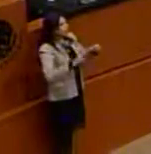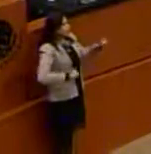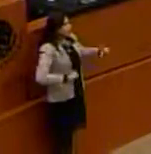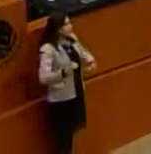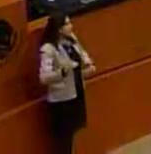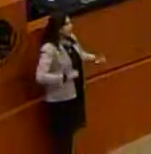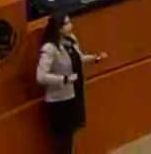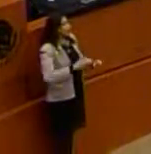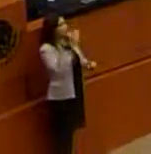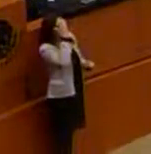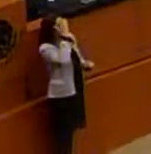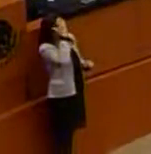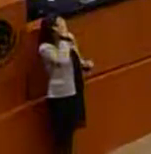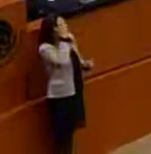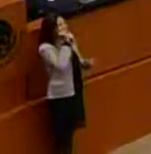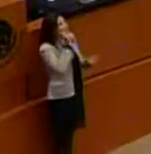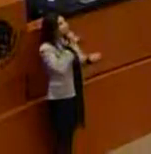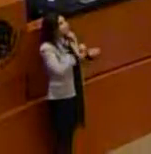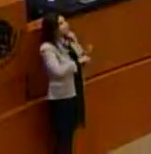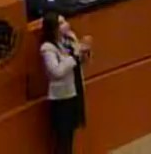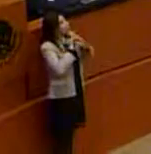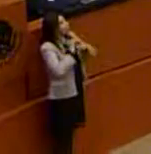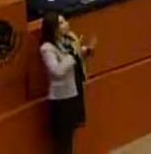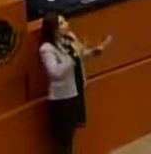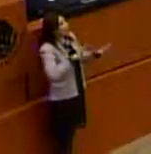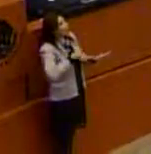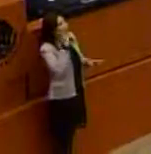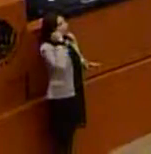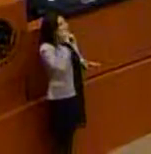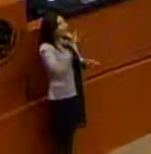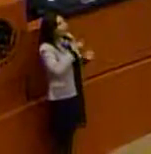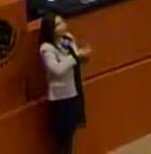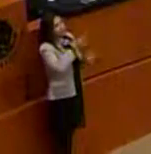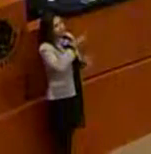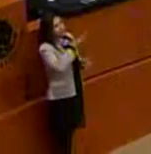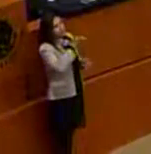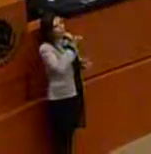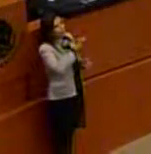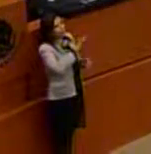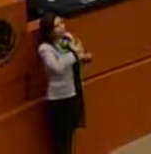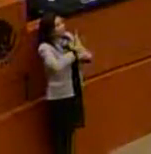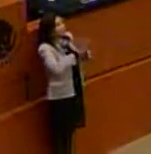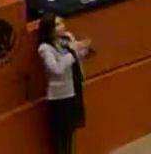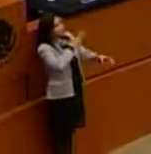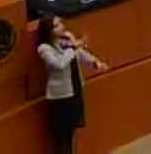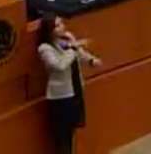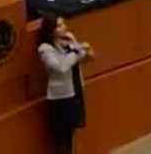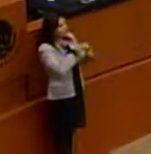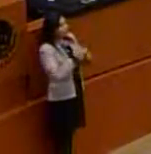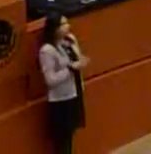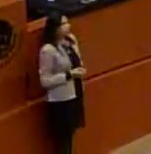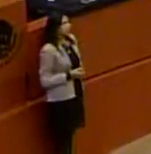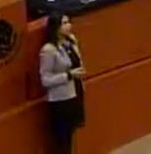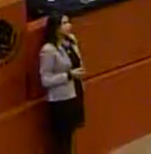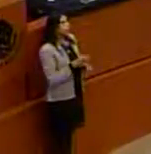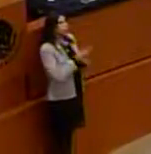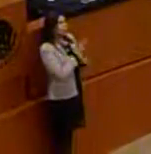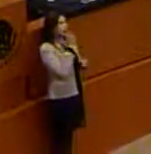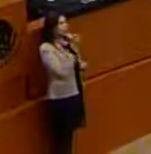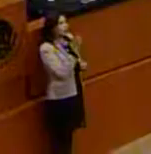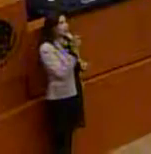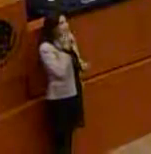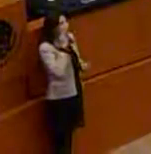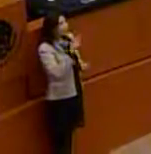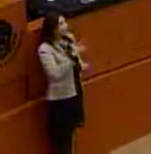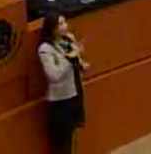l'idée du RBI au monde entier. Objectif également déjà bien atteint avec l'image spectaculaire de la mer de pièces de monnaie citoyenne lors du dépôt de